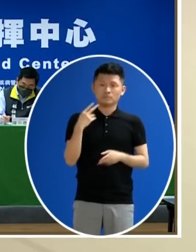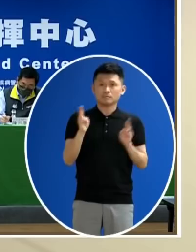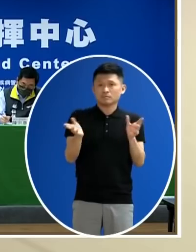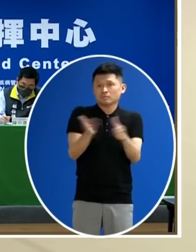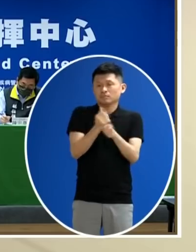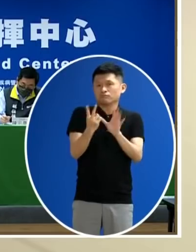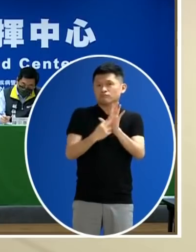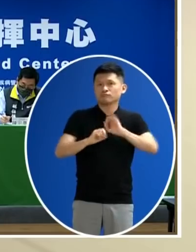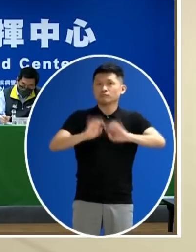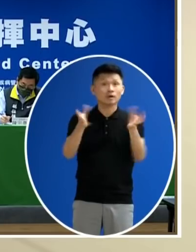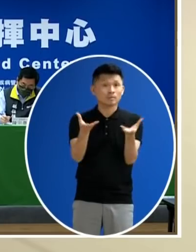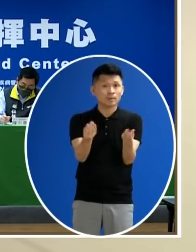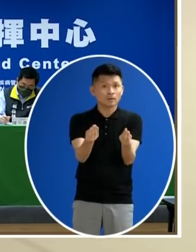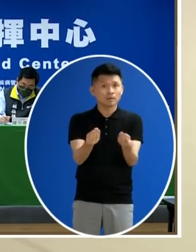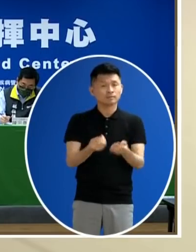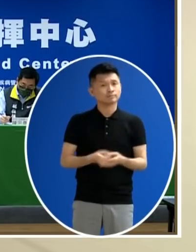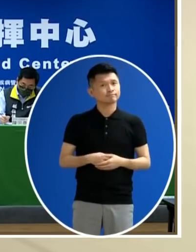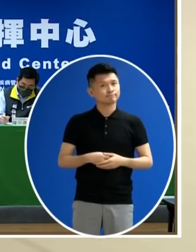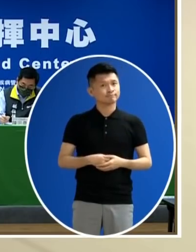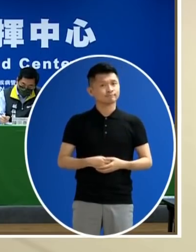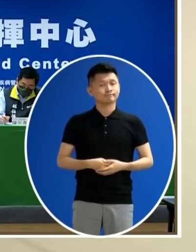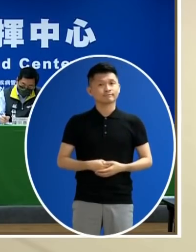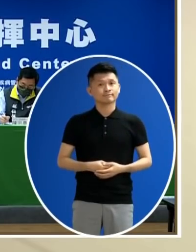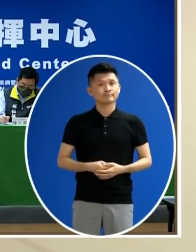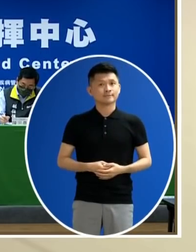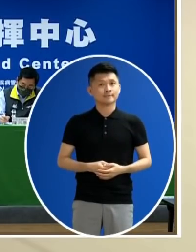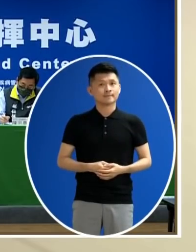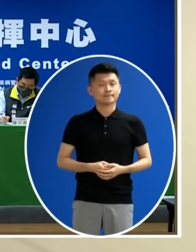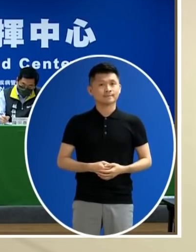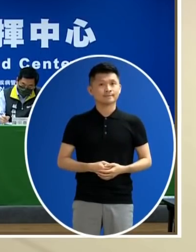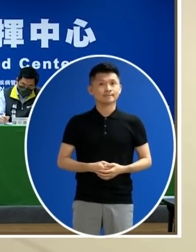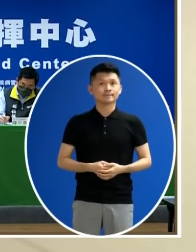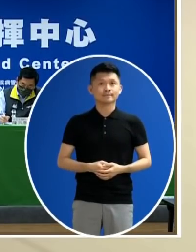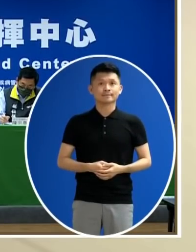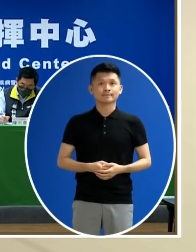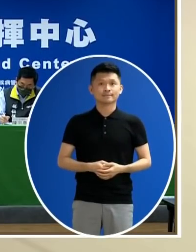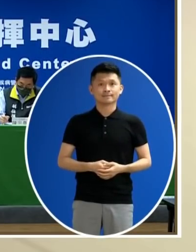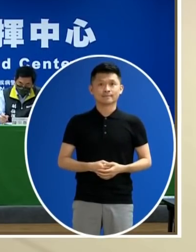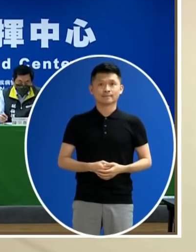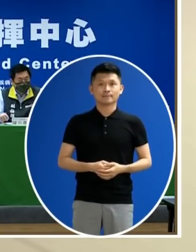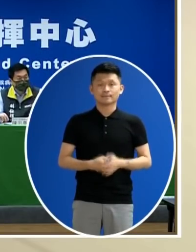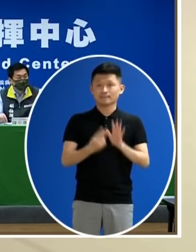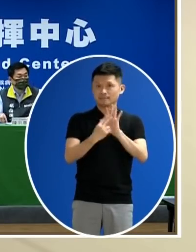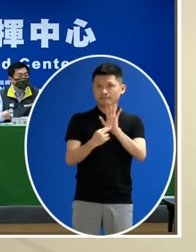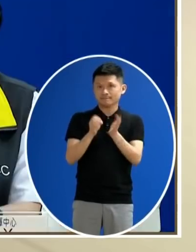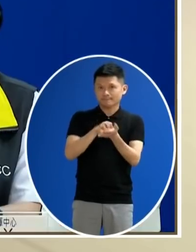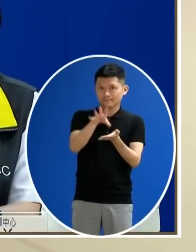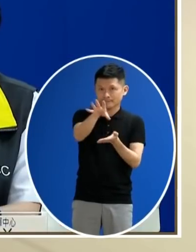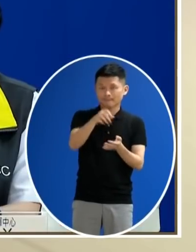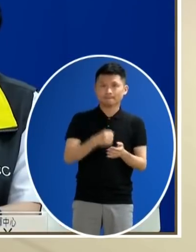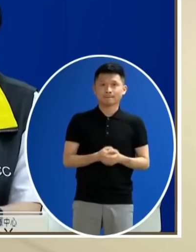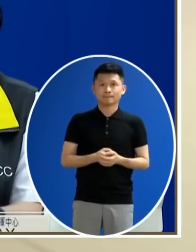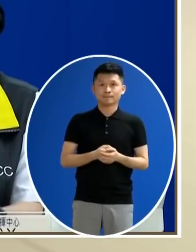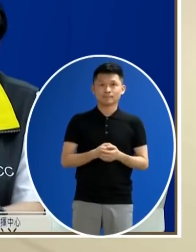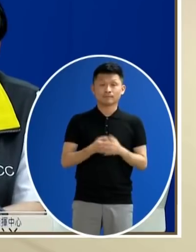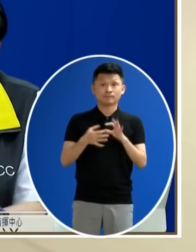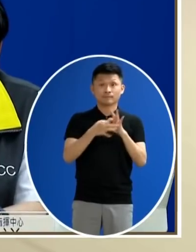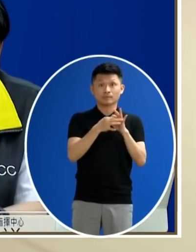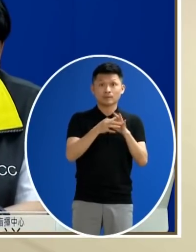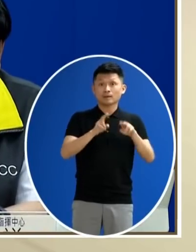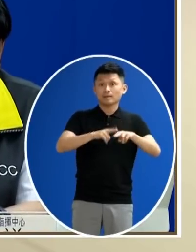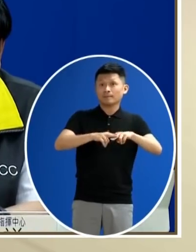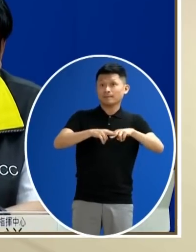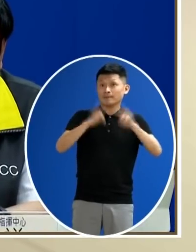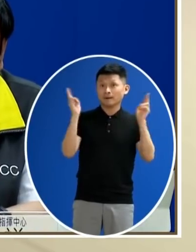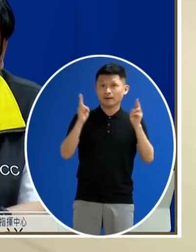家做说明，想问一下这一块，谢谢。 好，那也是。 有关这个会开